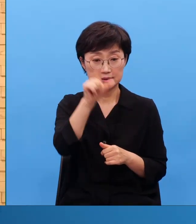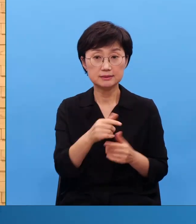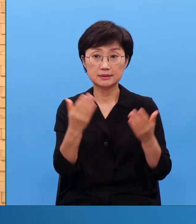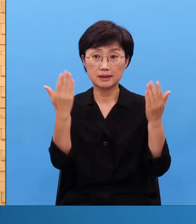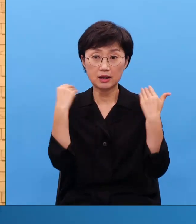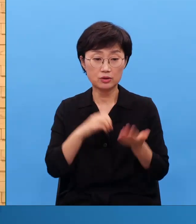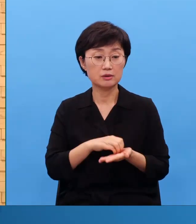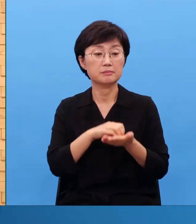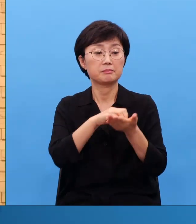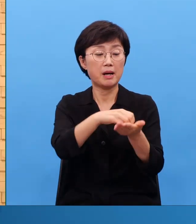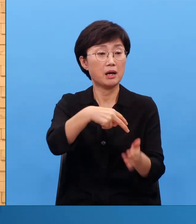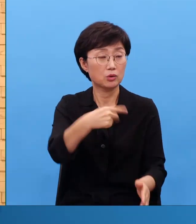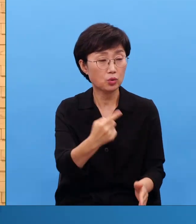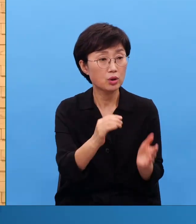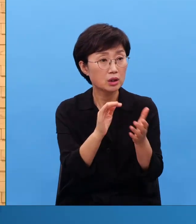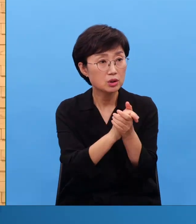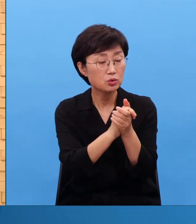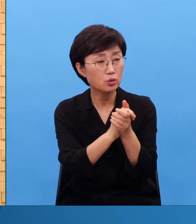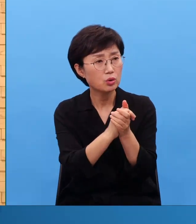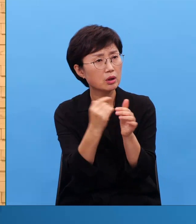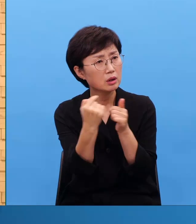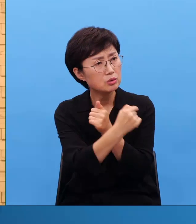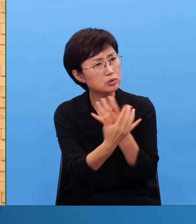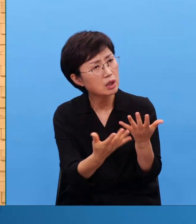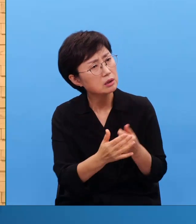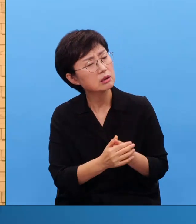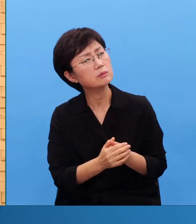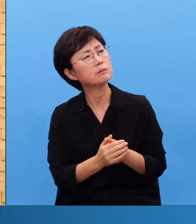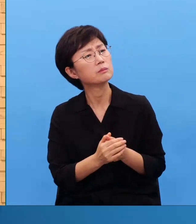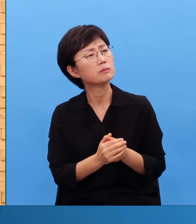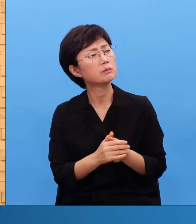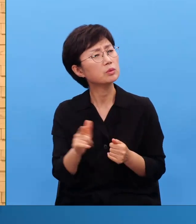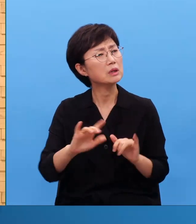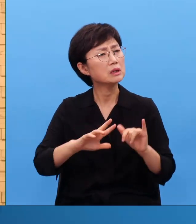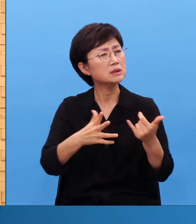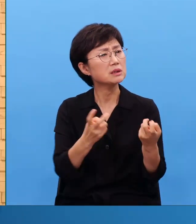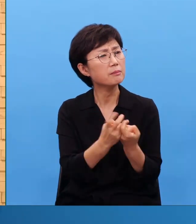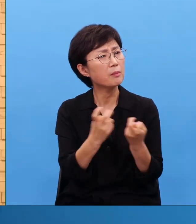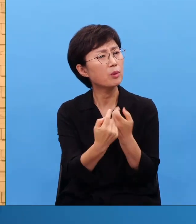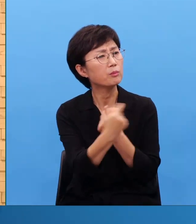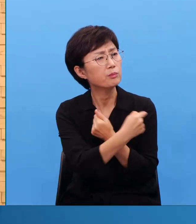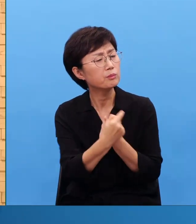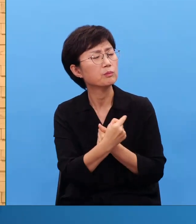안 가르쳐주죠. 계속 전부 육신적인만 가르쳐. And so even when I was studying at the seminary,